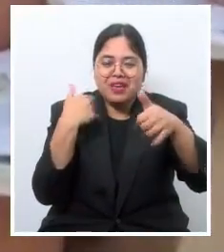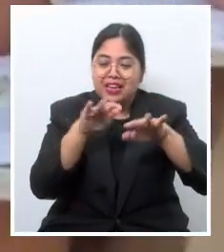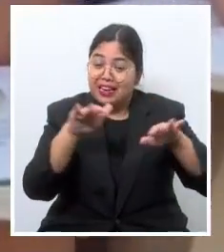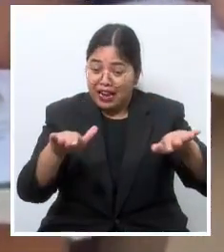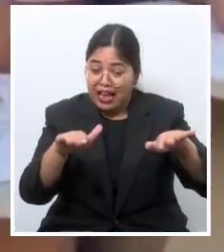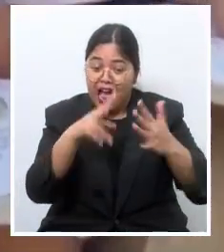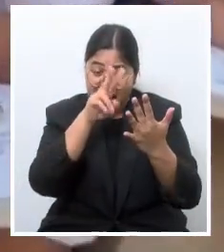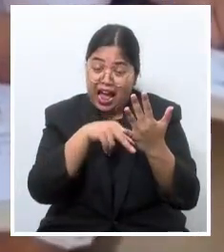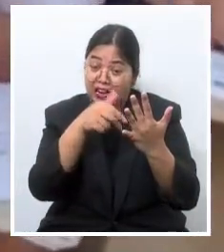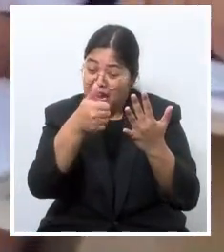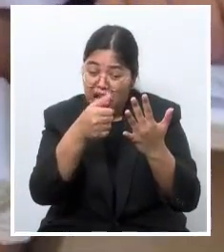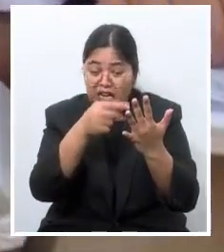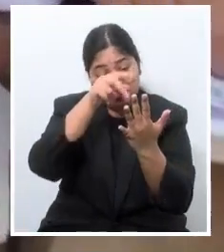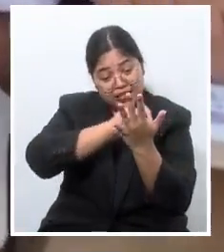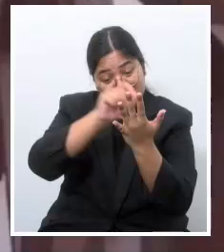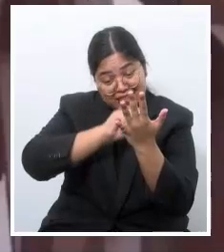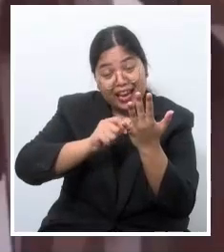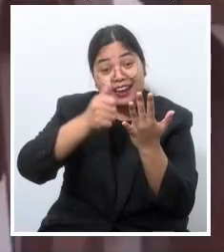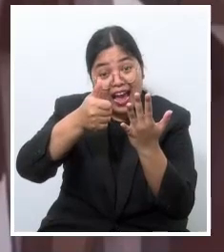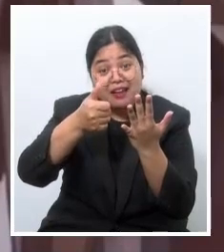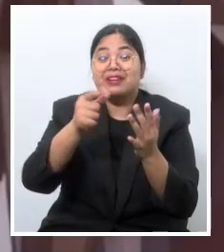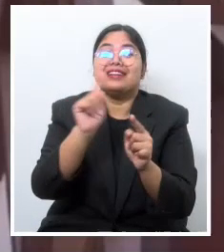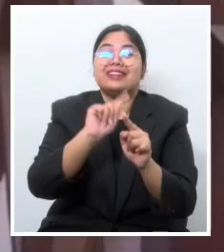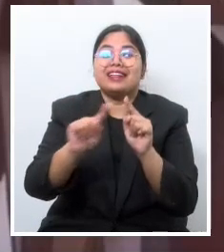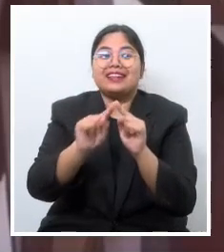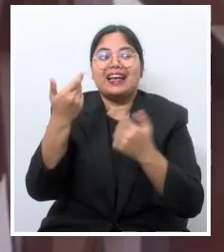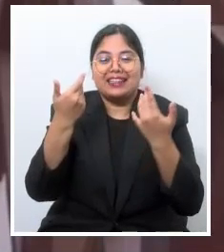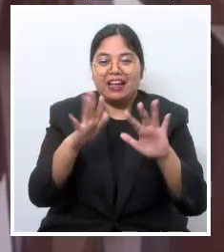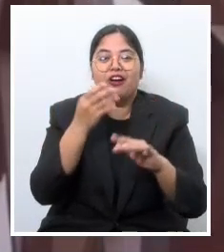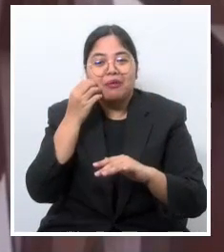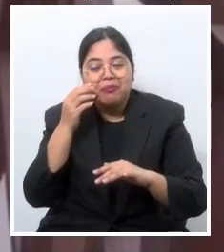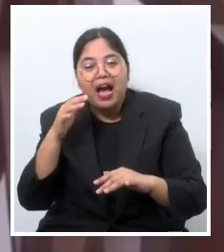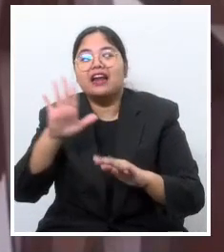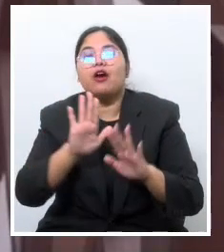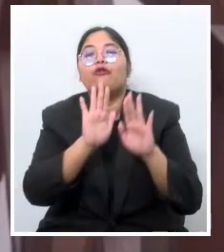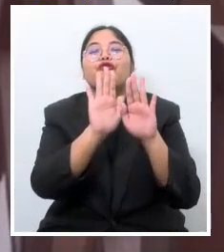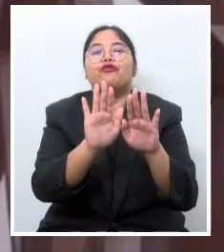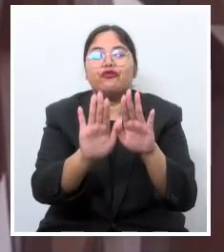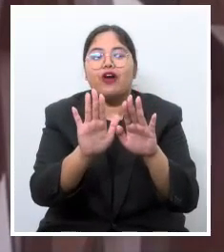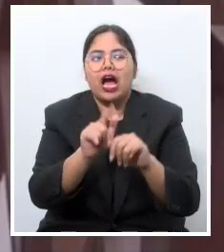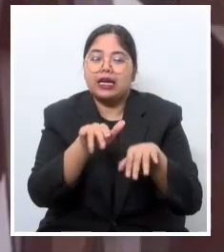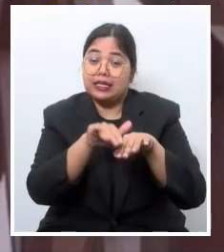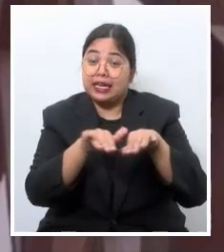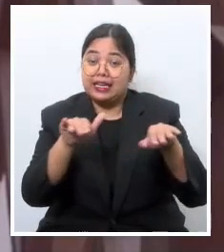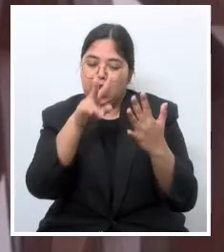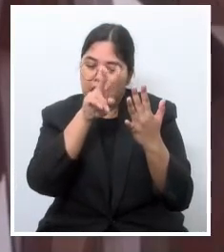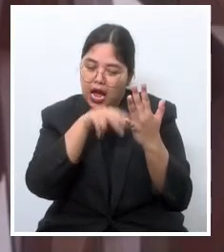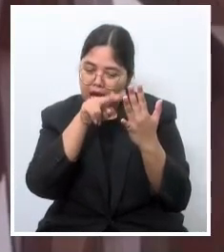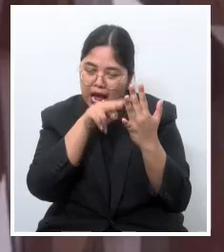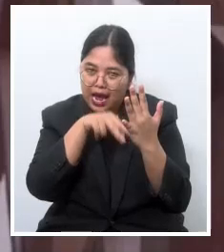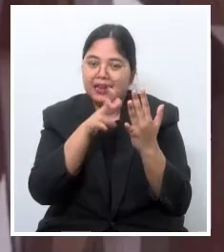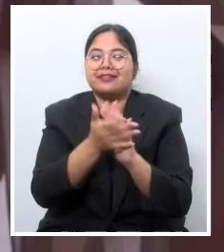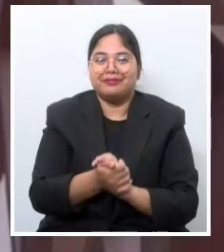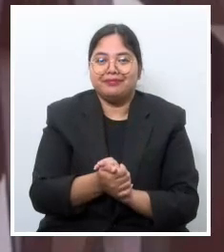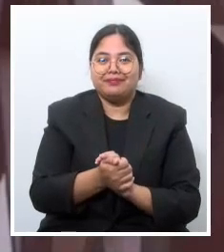ได้หรือไม่หรือว่าเขียนได้หรือไม่หลังจากที่กลับไปบ้านแล้วก็จะฝากให้เด็กนั้นไปอ่านให้ผู้ปกครอง